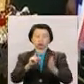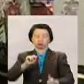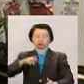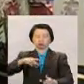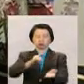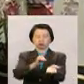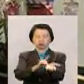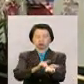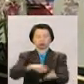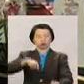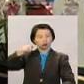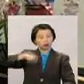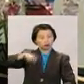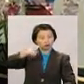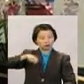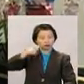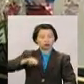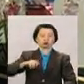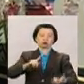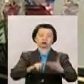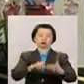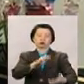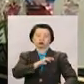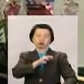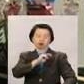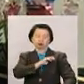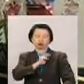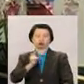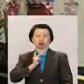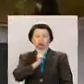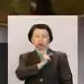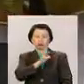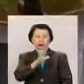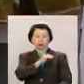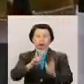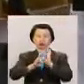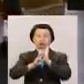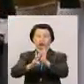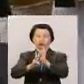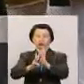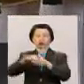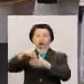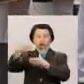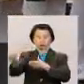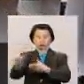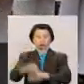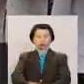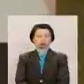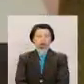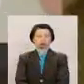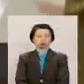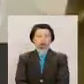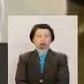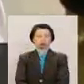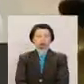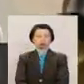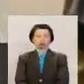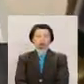Datuk Seri Dr. Wan Azizah Wan Ismail, menteri-menteri kabinet serta perwakilan asing.